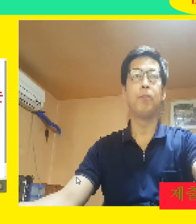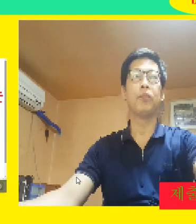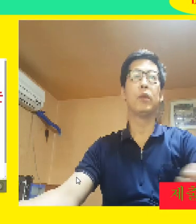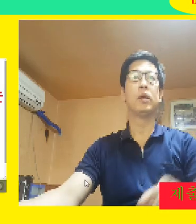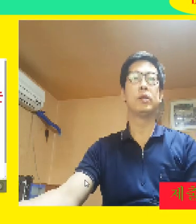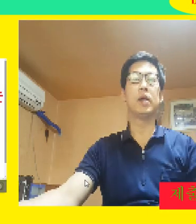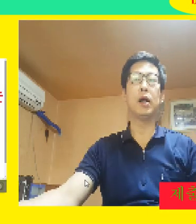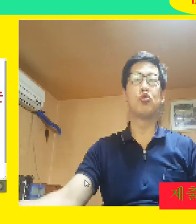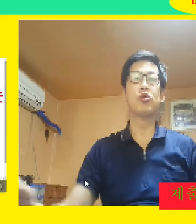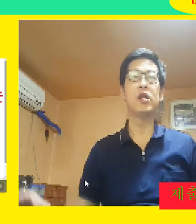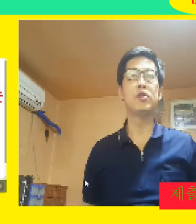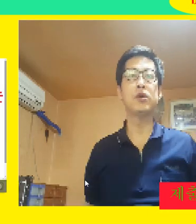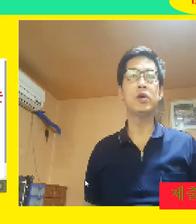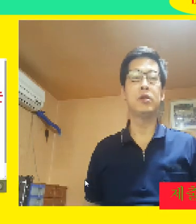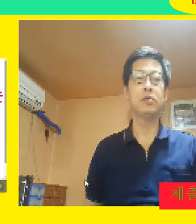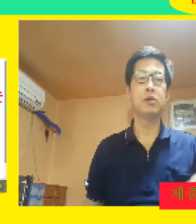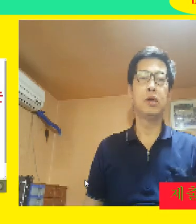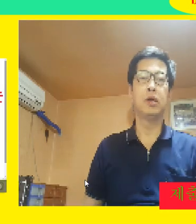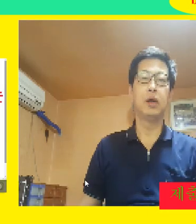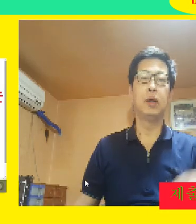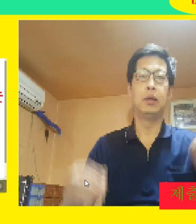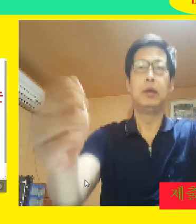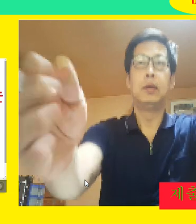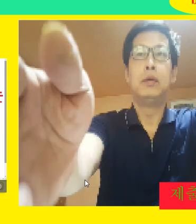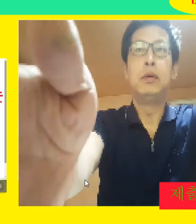자 국제적인